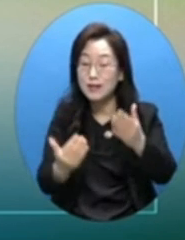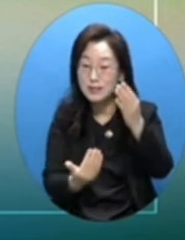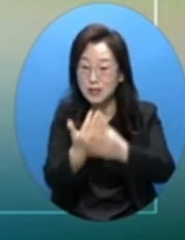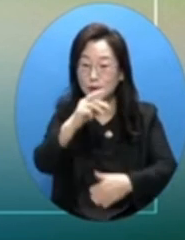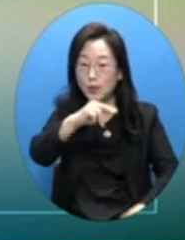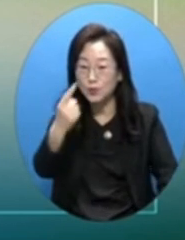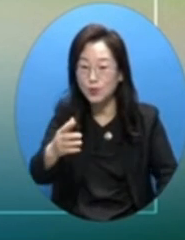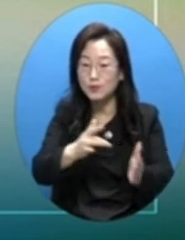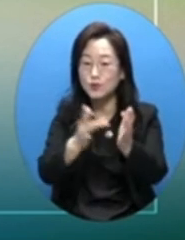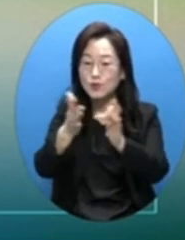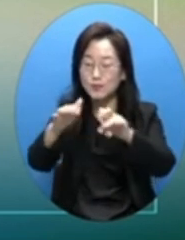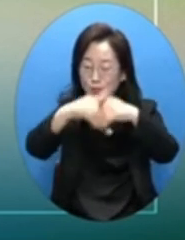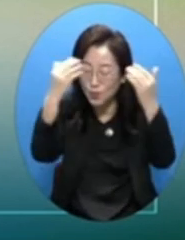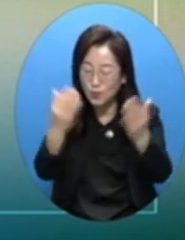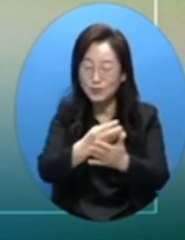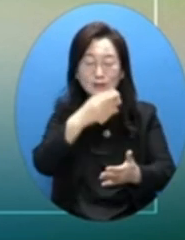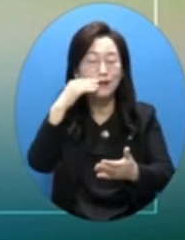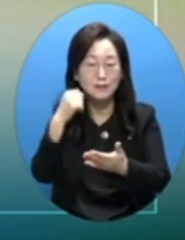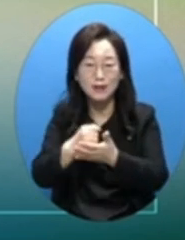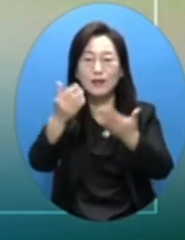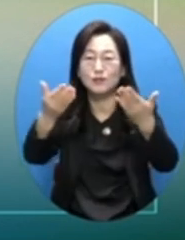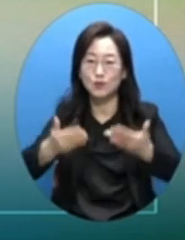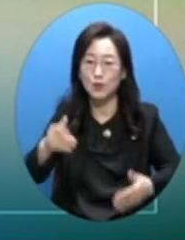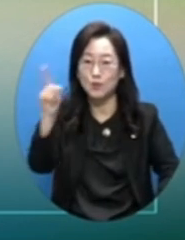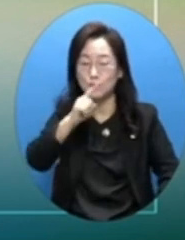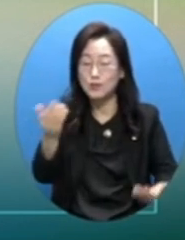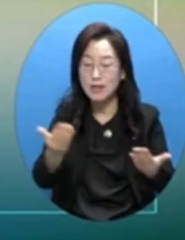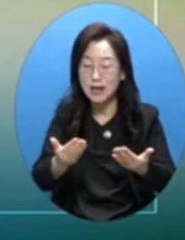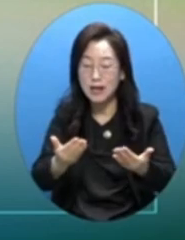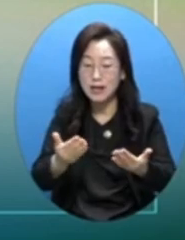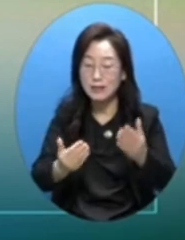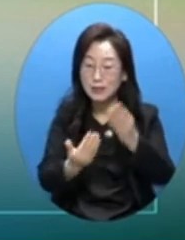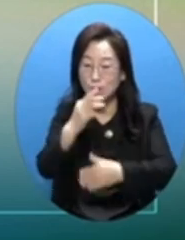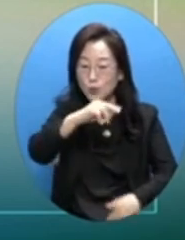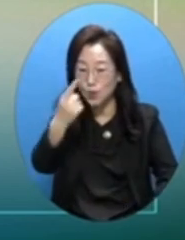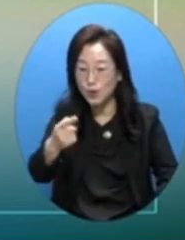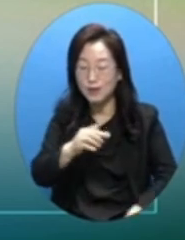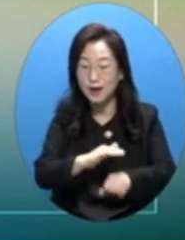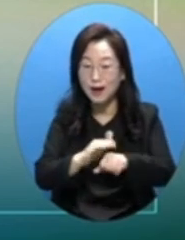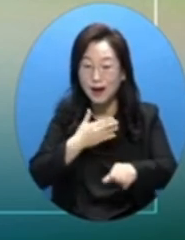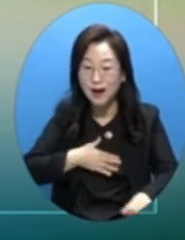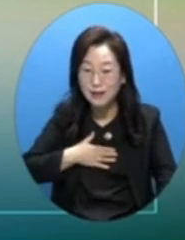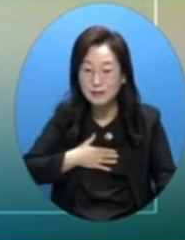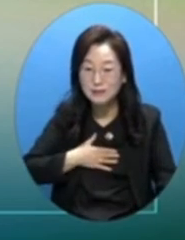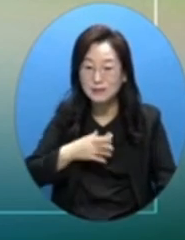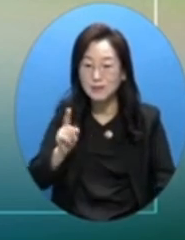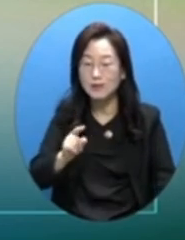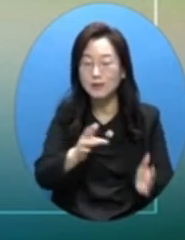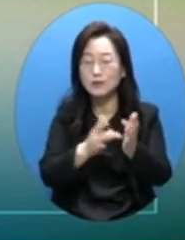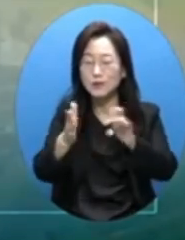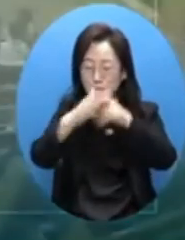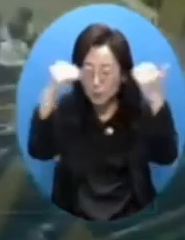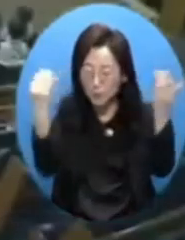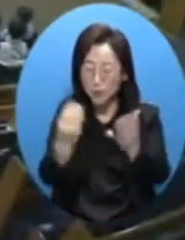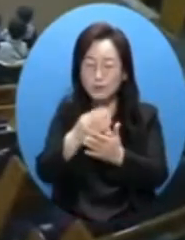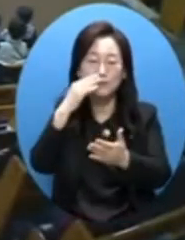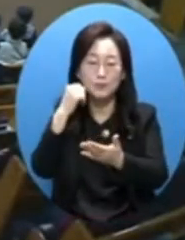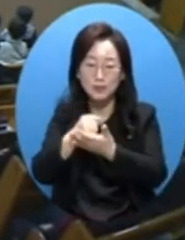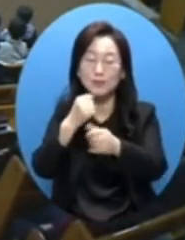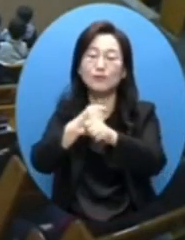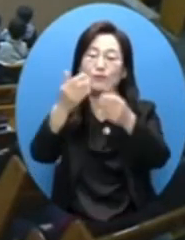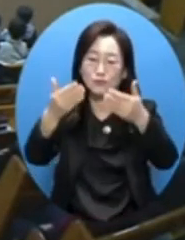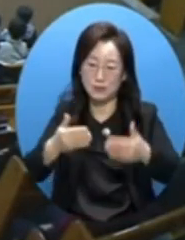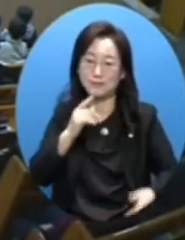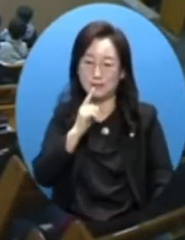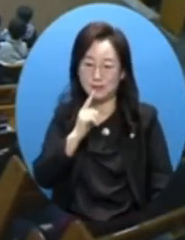예수님이 모든 것을 잘되게 하시네. 무슨 일이 생겨도 내가 아는 것은 예수님이 모든 것을 잘되게 하시네. 이것을 우리 찬송가에서